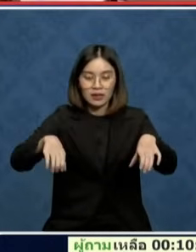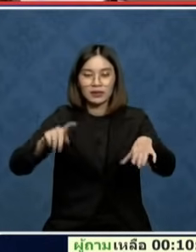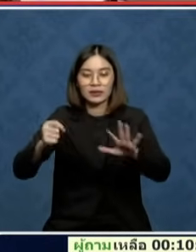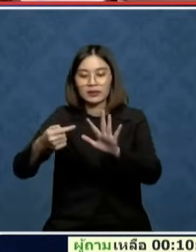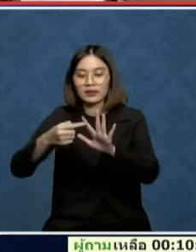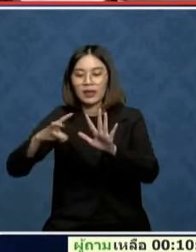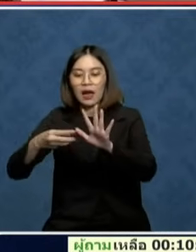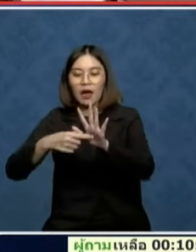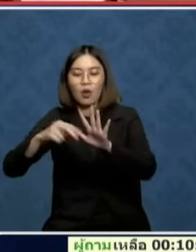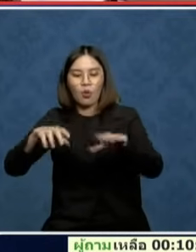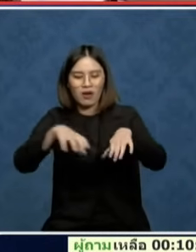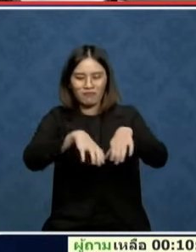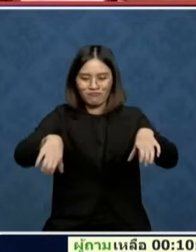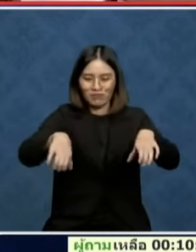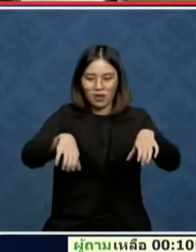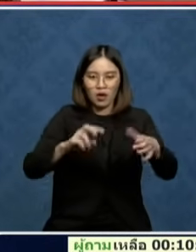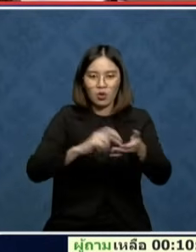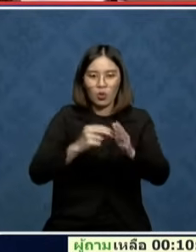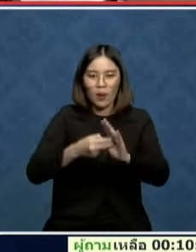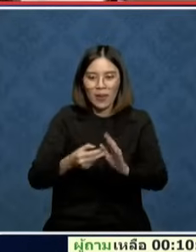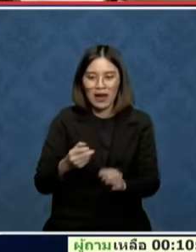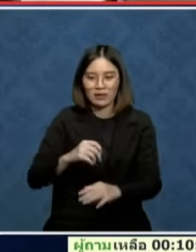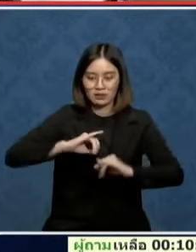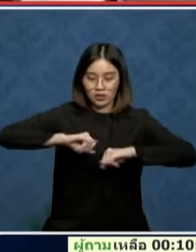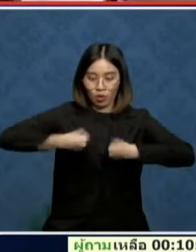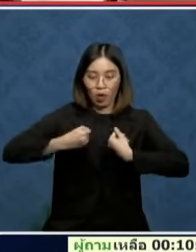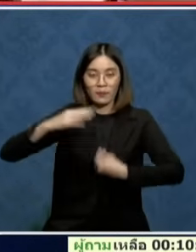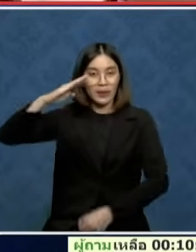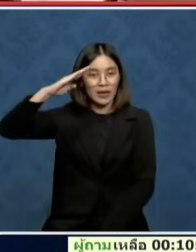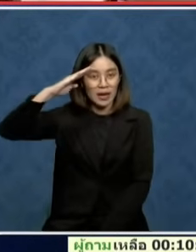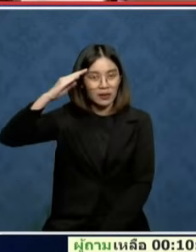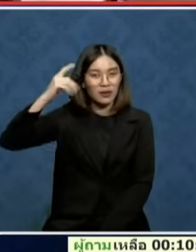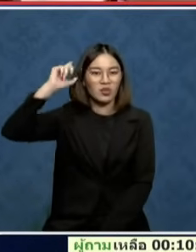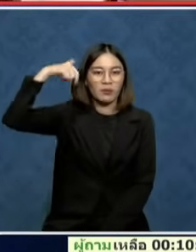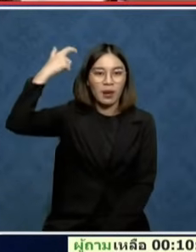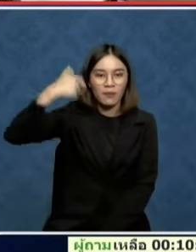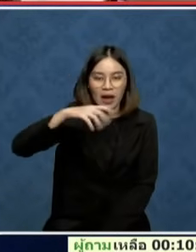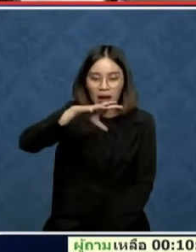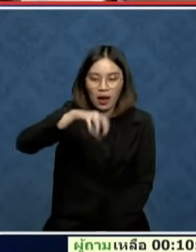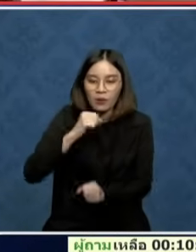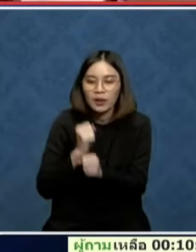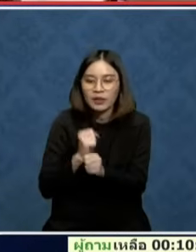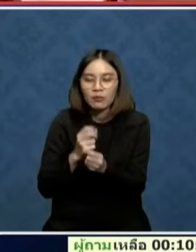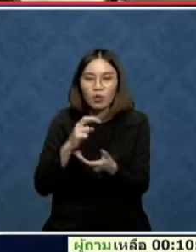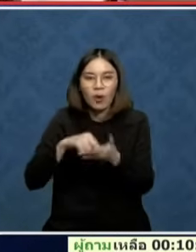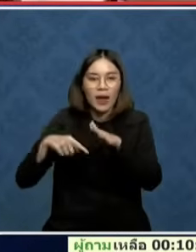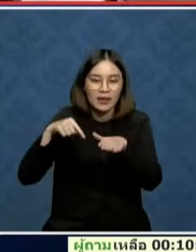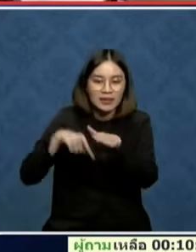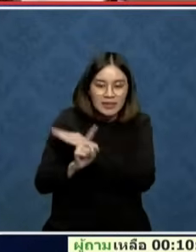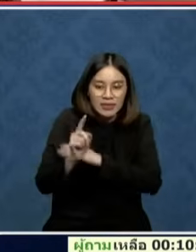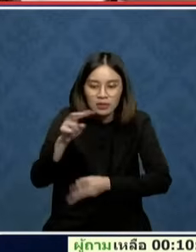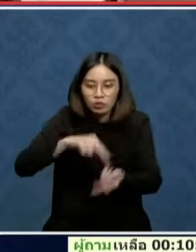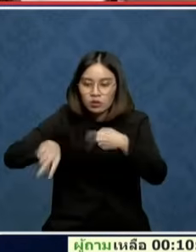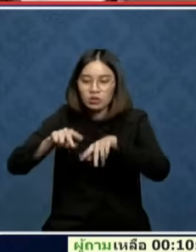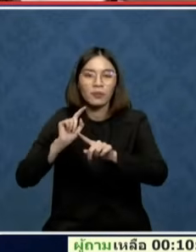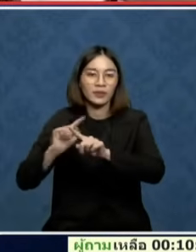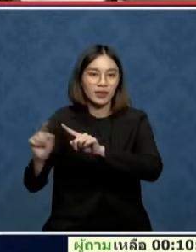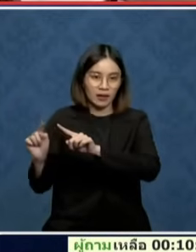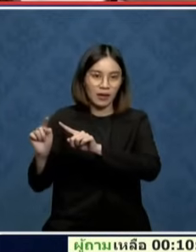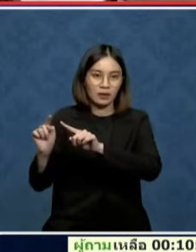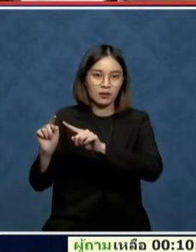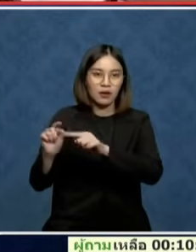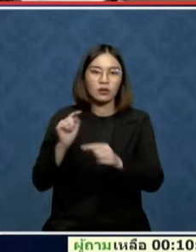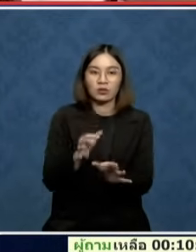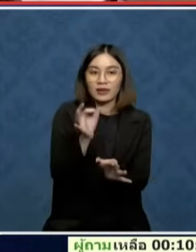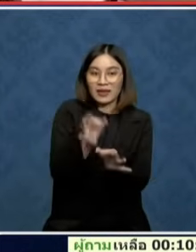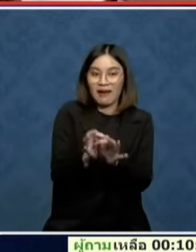อาจเป็นนอมินีของรัฐบาลทหารเมียนมาที่ถูกนำมาใช้งานเพื่อหลีกเลี่ยงการตรวจสอบและในส่วน